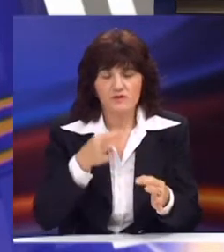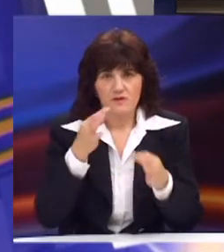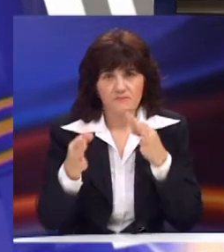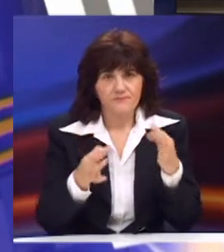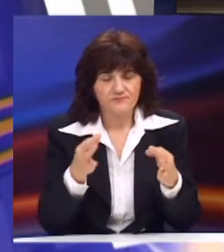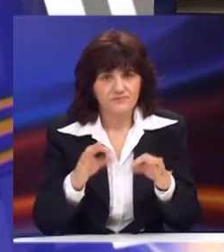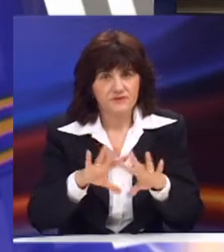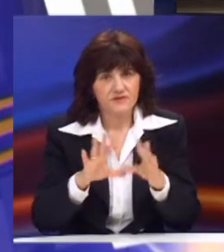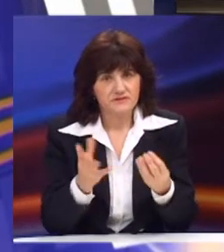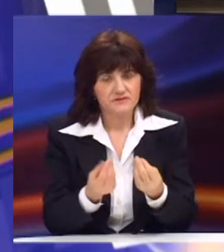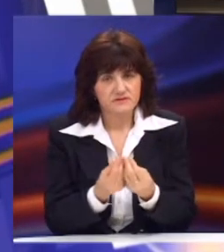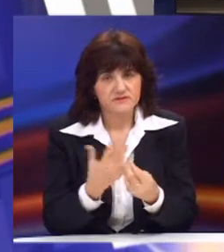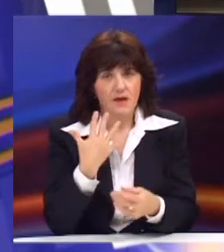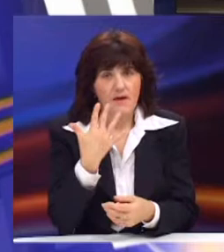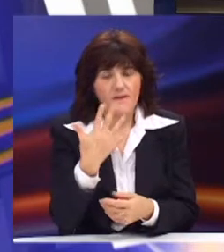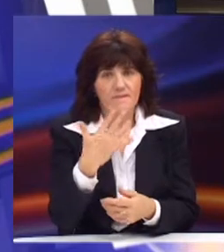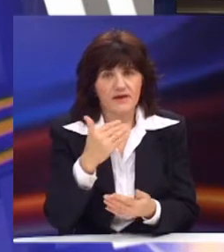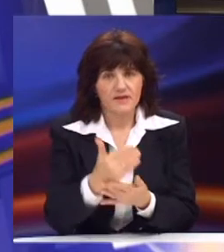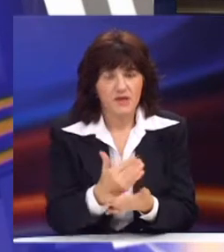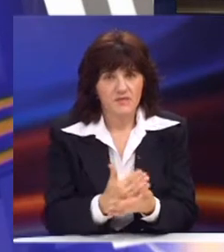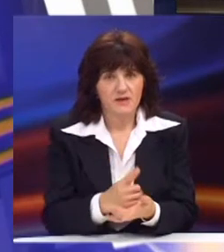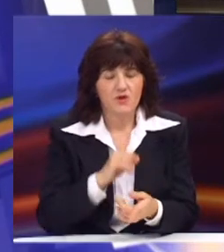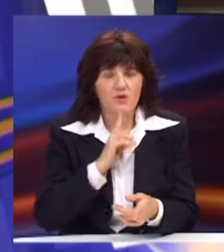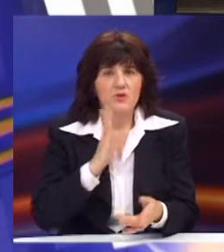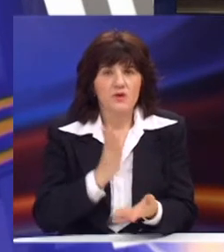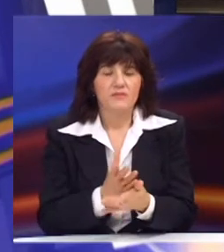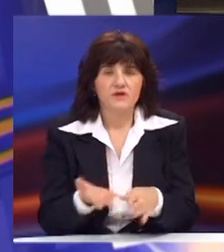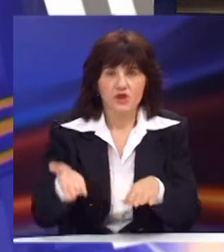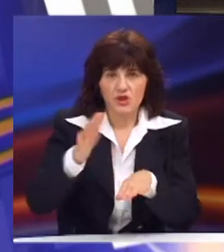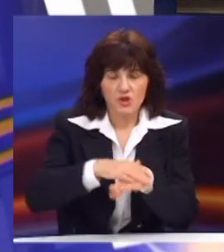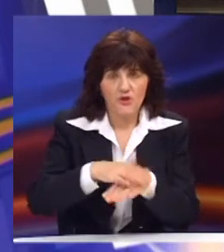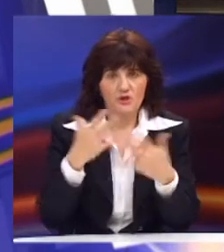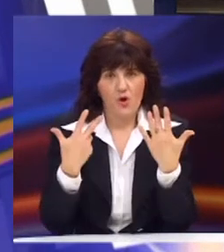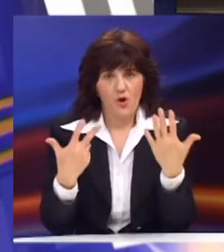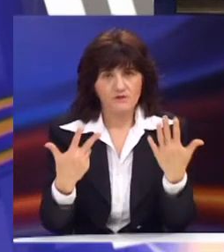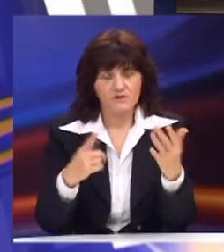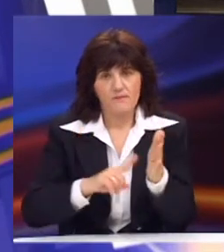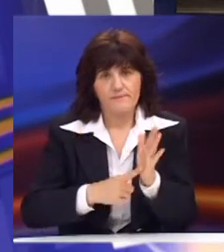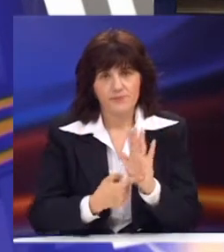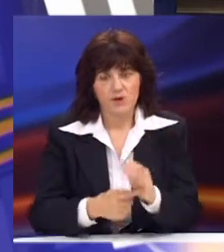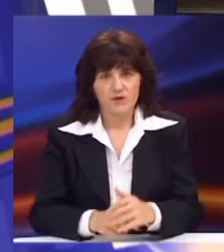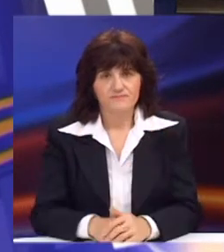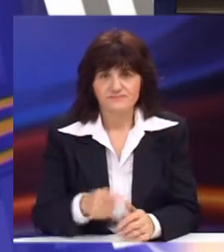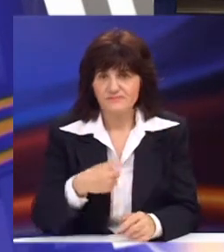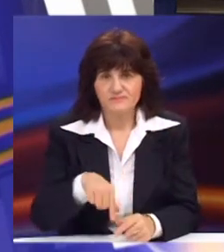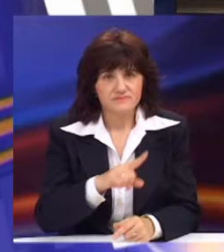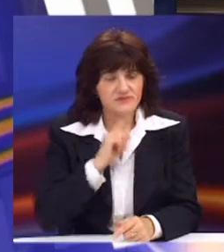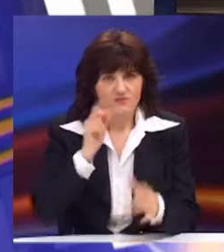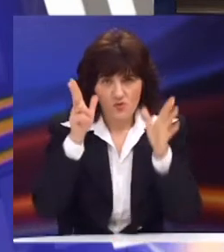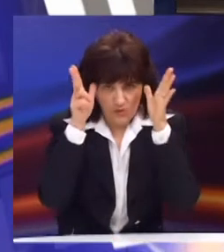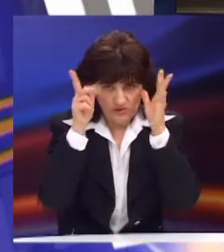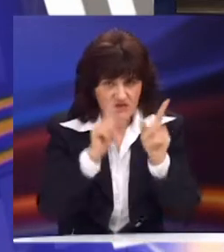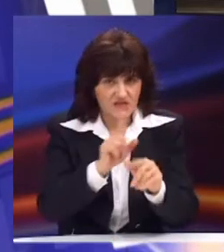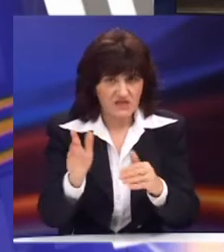novina biti kombinovani test iz 5 predmeta koji će nositi dodatnih 8 poena. Osmaci kažu da nisu